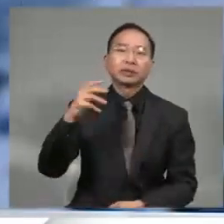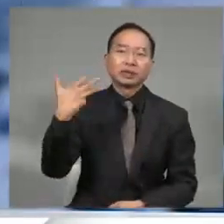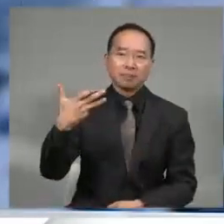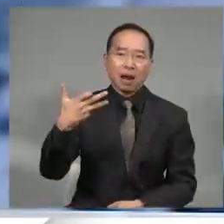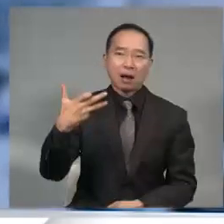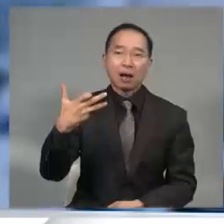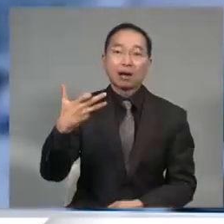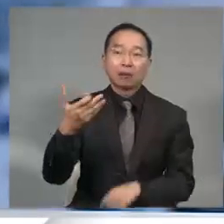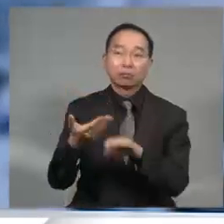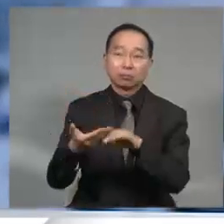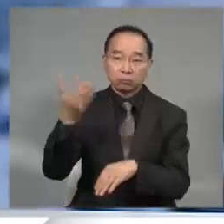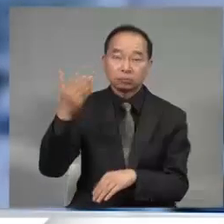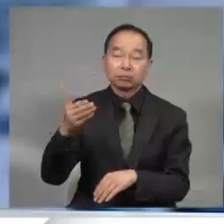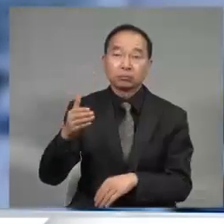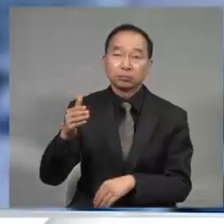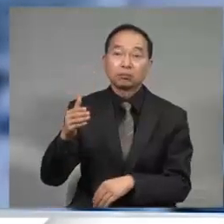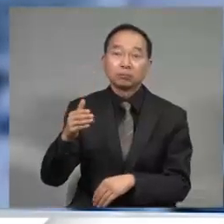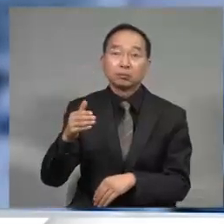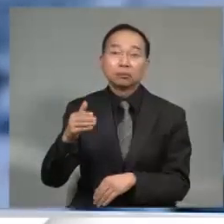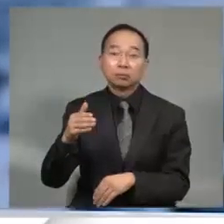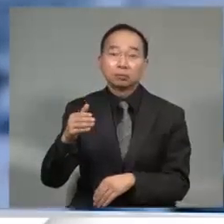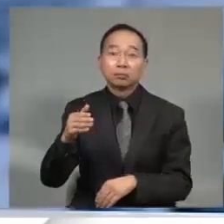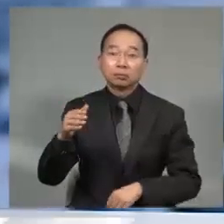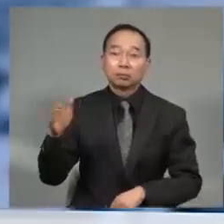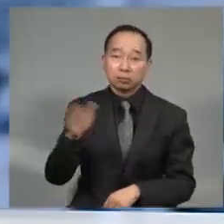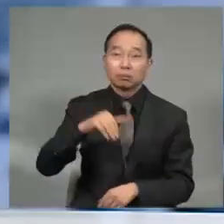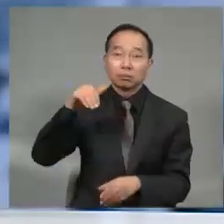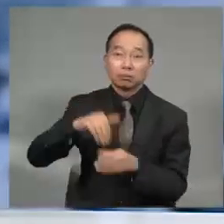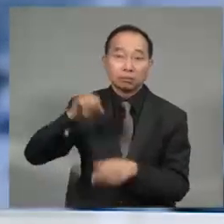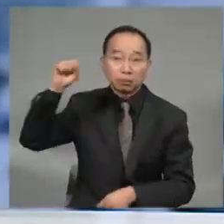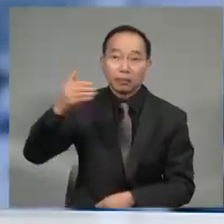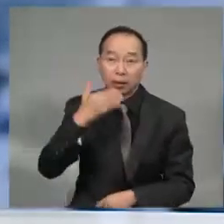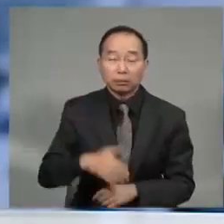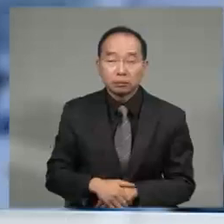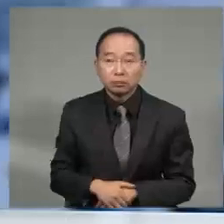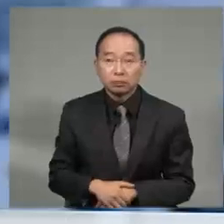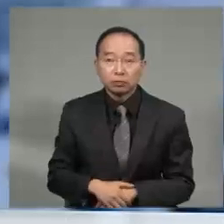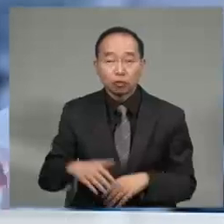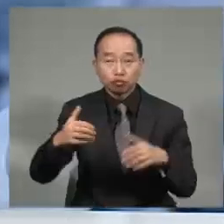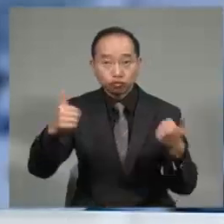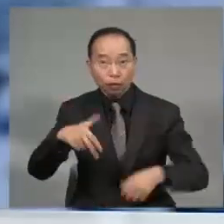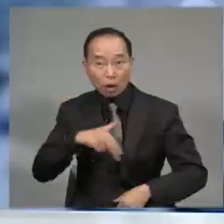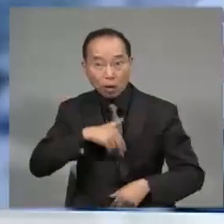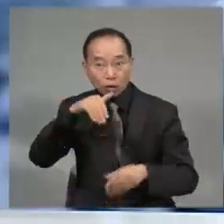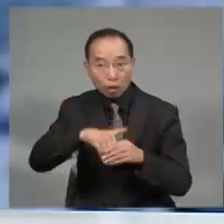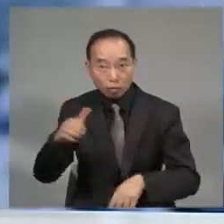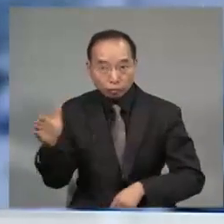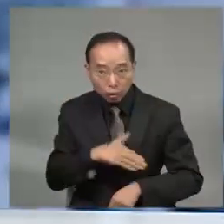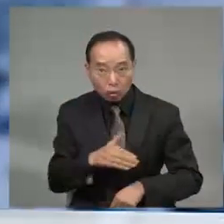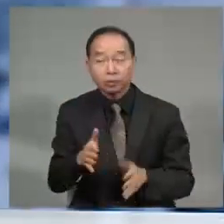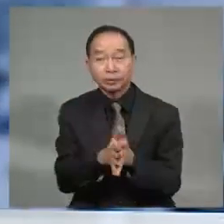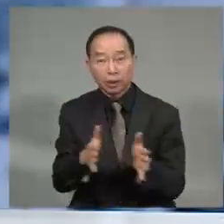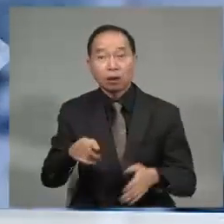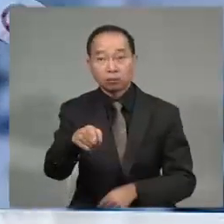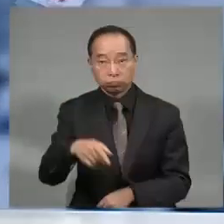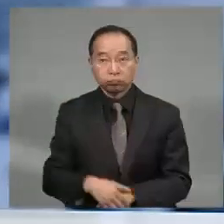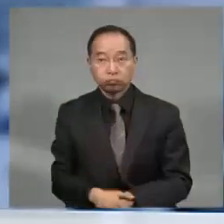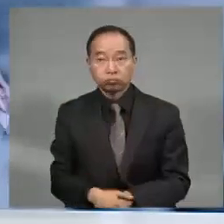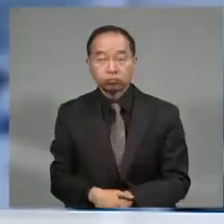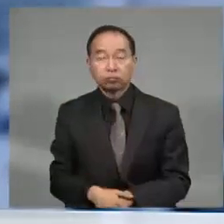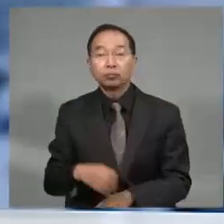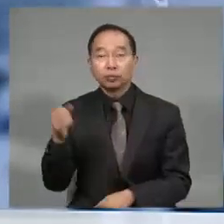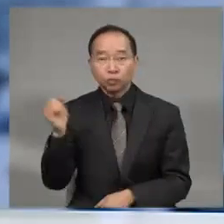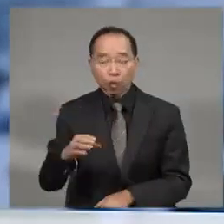그리고 이번에 이 개정된 법률은요, 대통령 선거와 함께 실시 중인 국회의원 재보궐선거부터 적용되고 있습니다. 이와